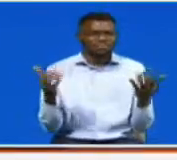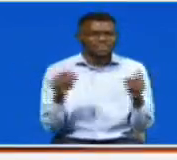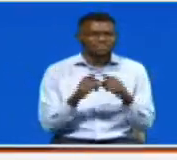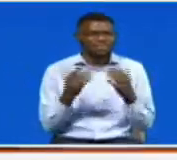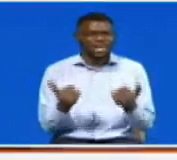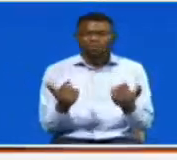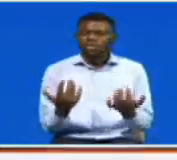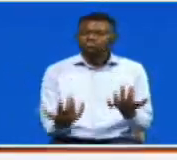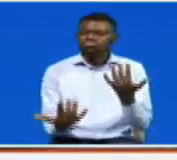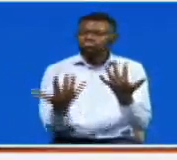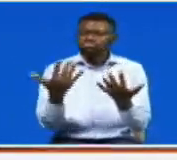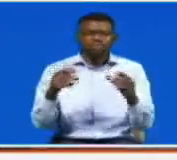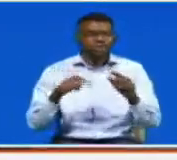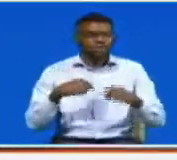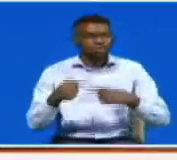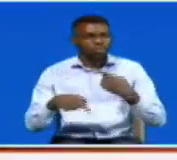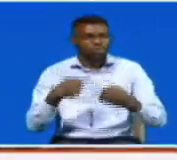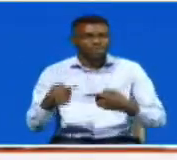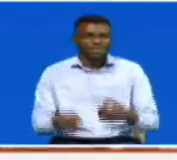saizi.